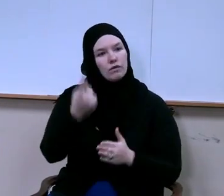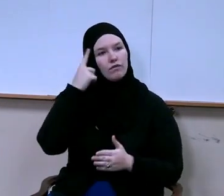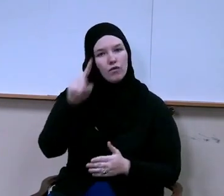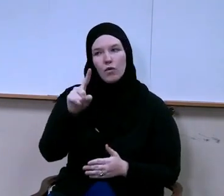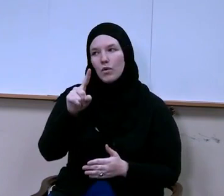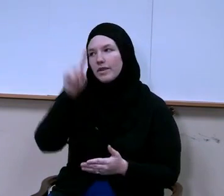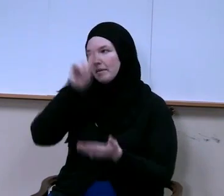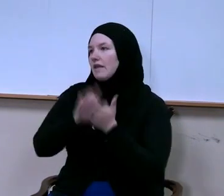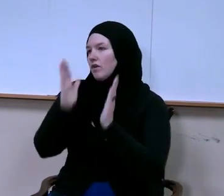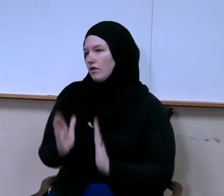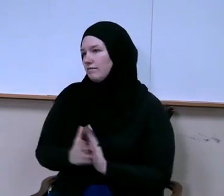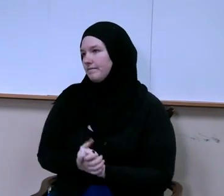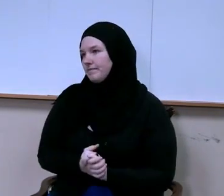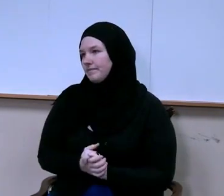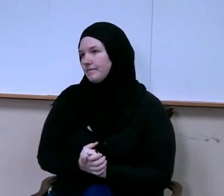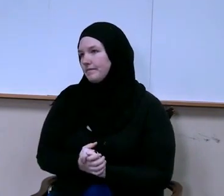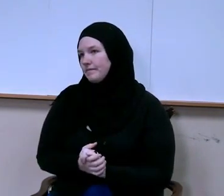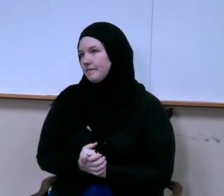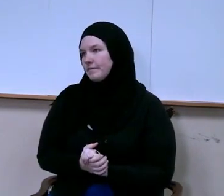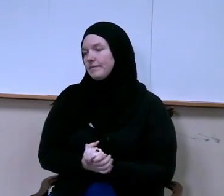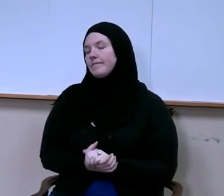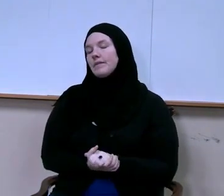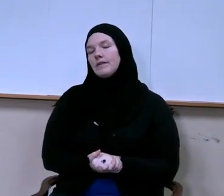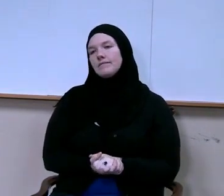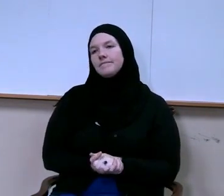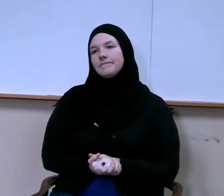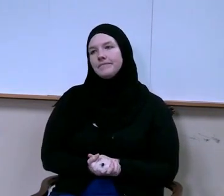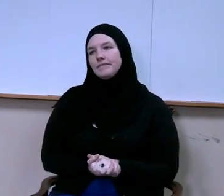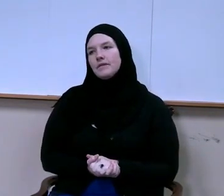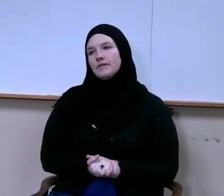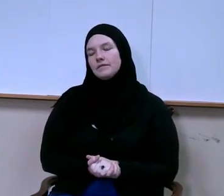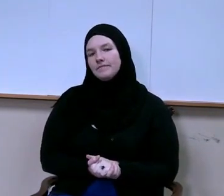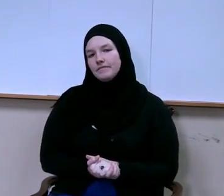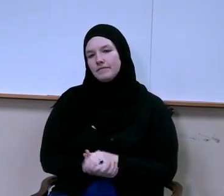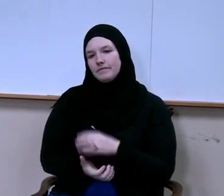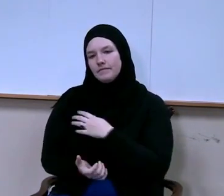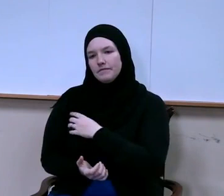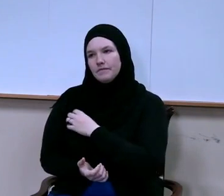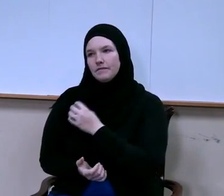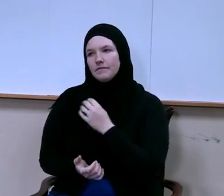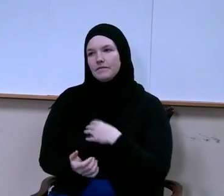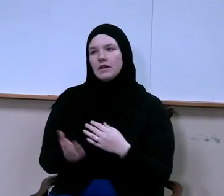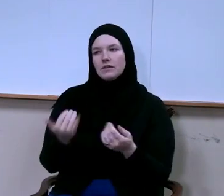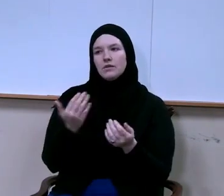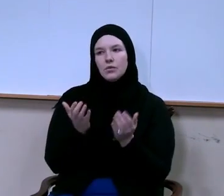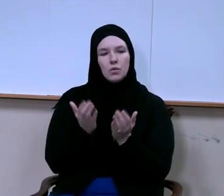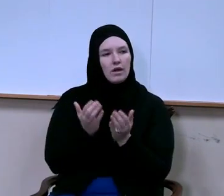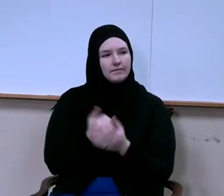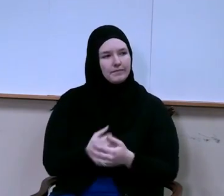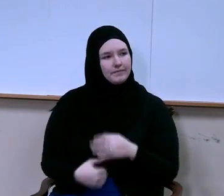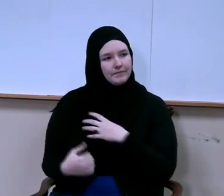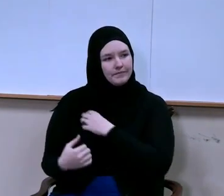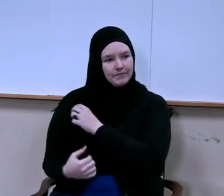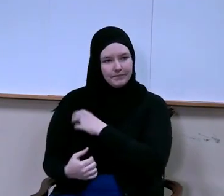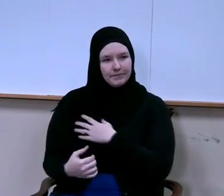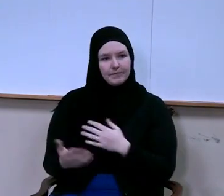believer. وَلَيْسَ ذَلِكَ لِأَحَدٍ إِلَّا لِلْمُؤْمِنِ. اللهم اجعلنا من المؤمنين، واجعلنا من